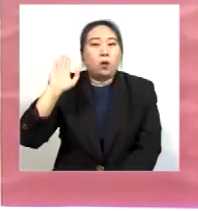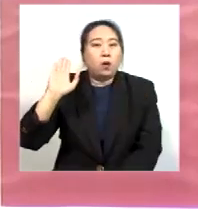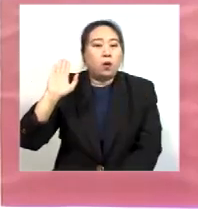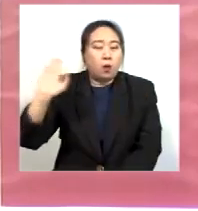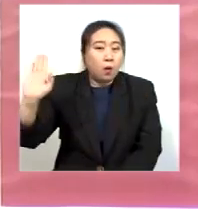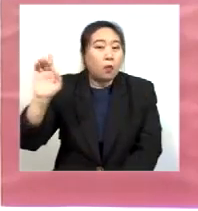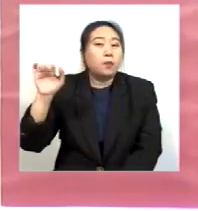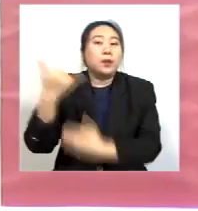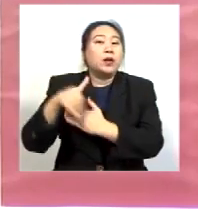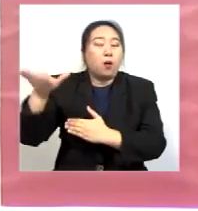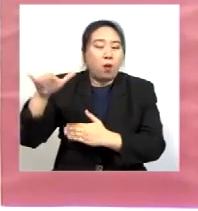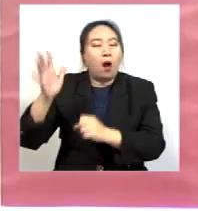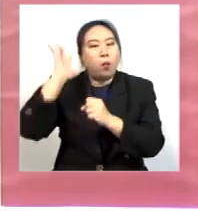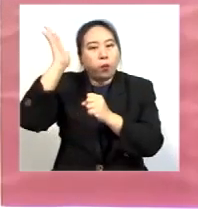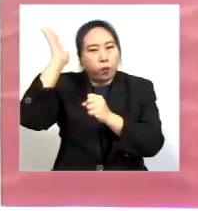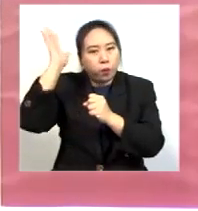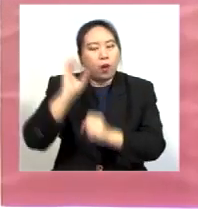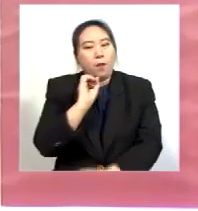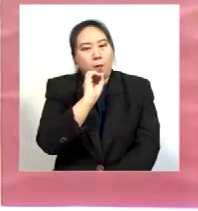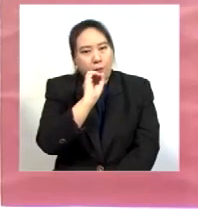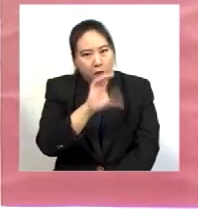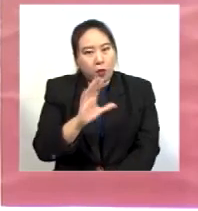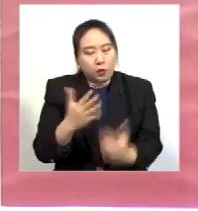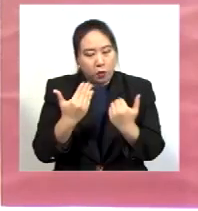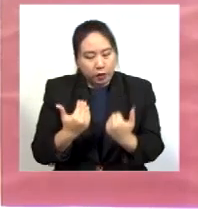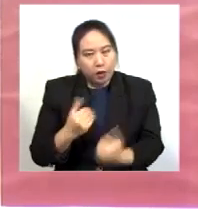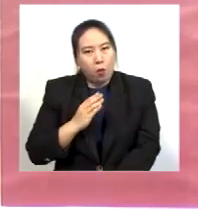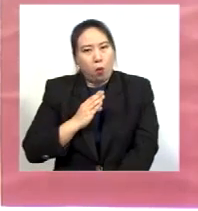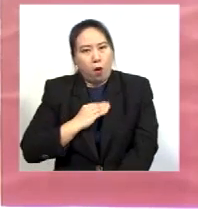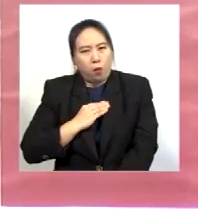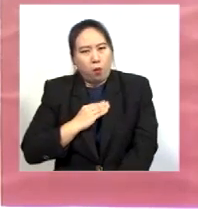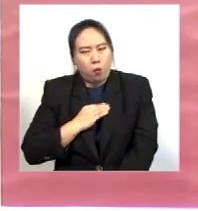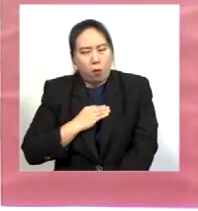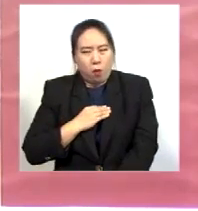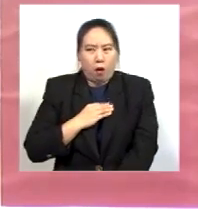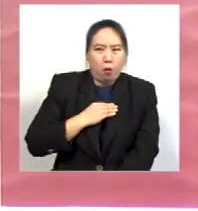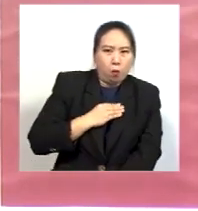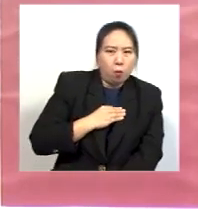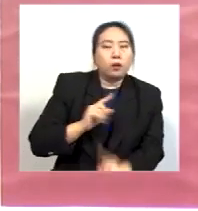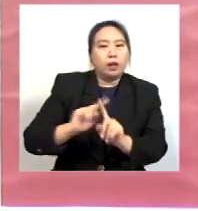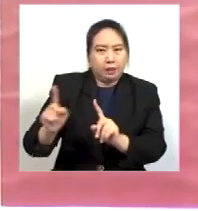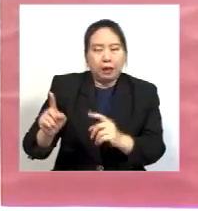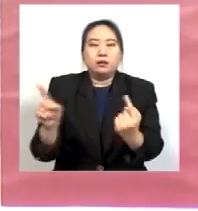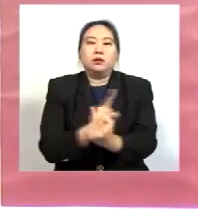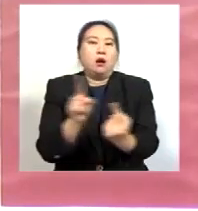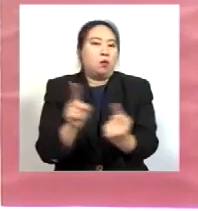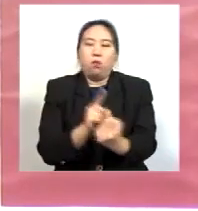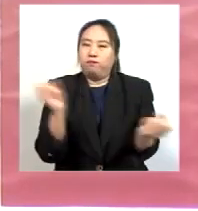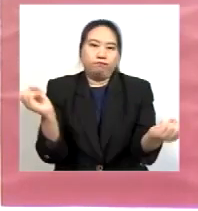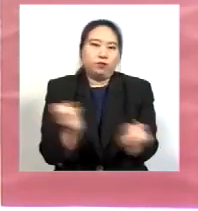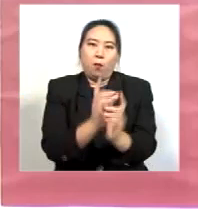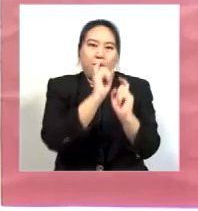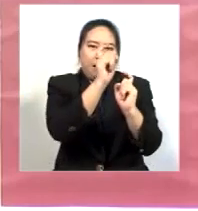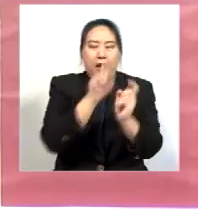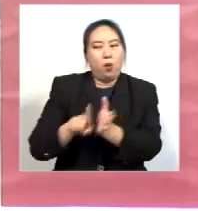อกว่าความกลัวนะครับหรือเรื่องของการตื่นตระหนกเนี่ยนะครับจะทำอันตรายต่อสังคมเนี่ยได้มากกว่าตัวไวรั